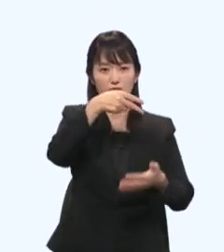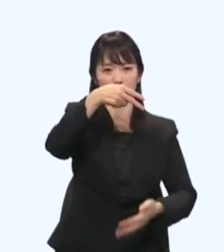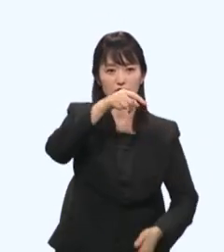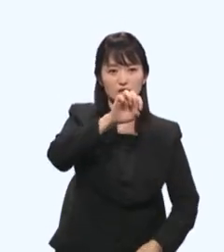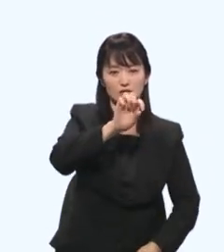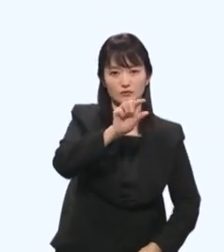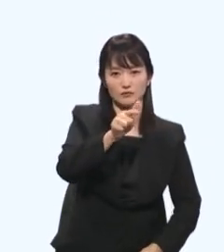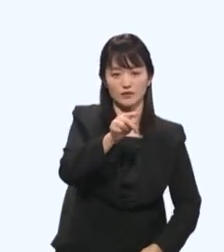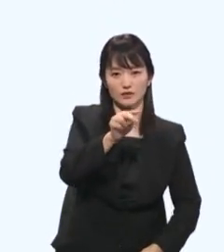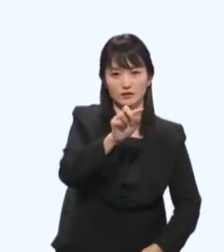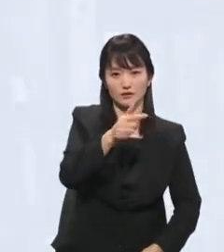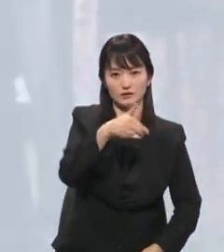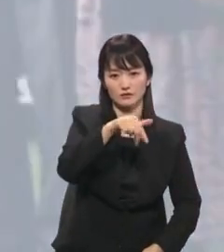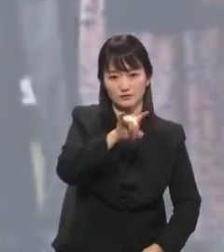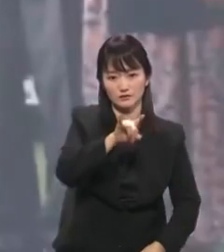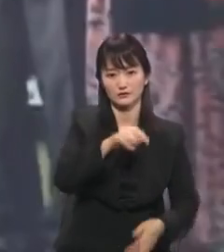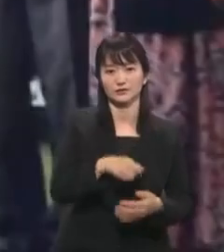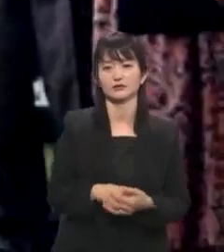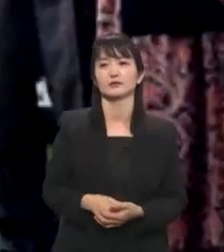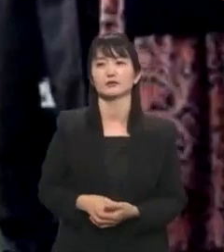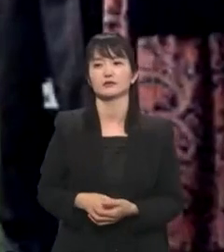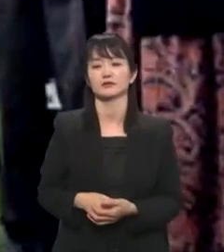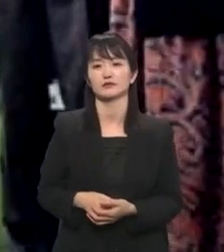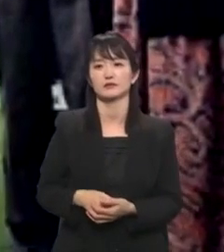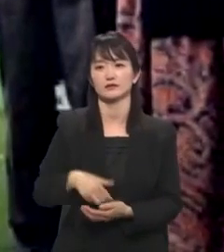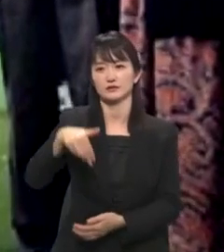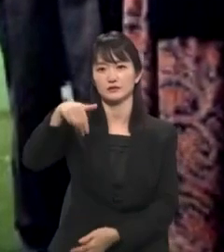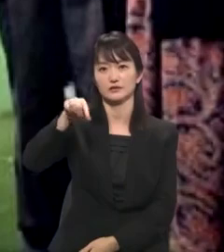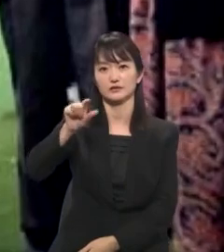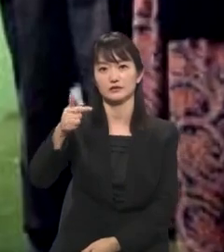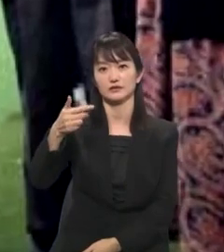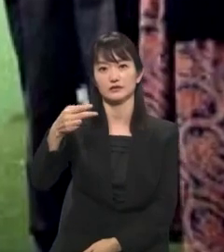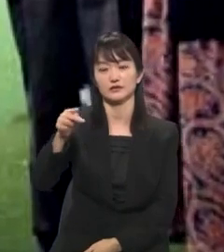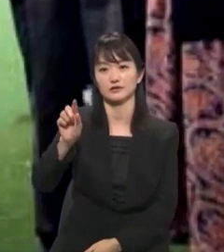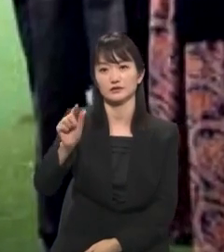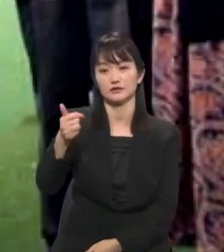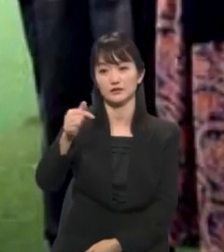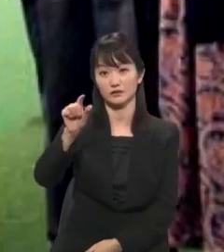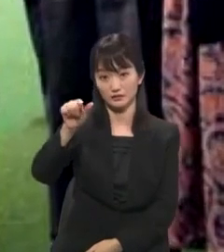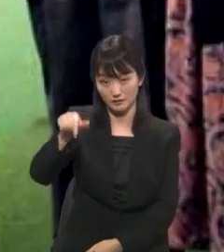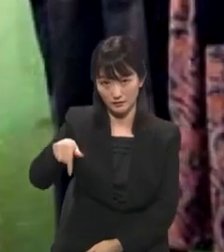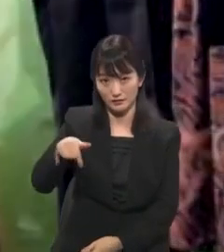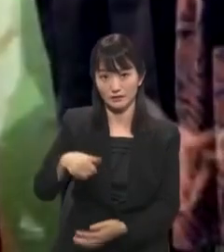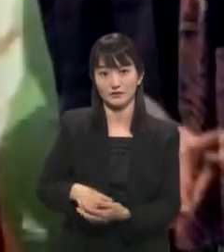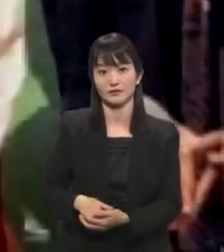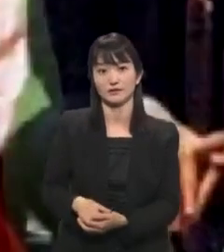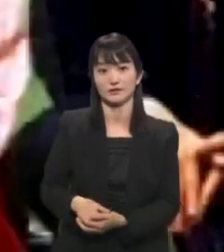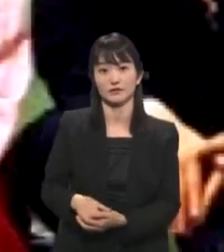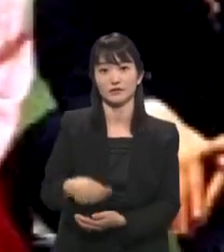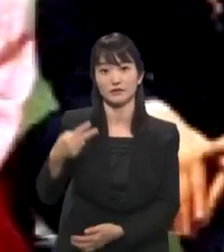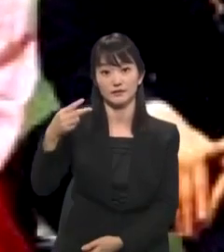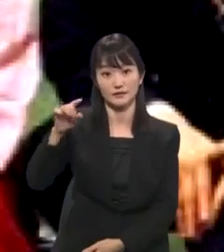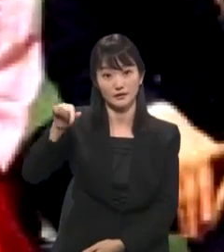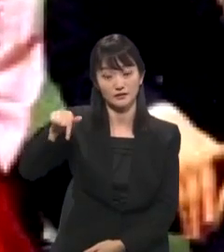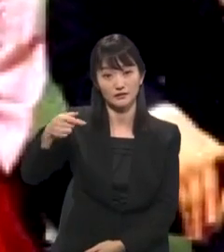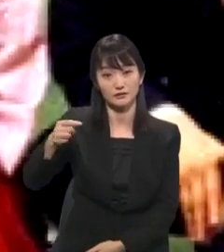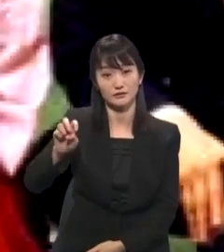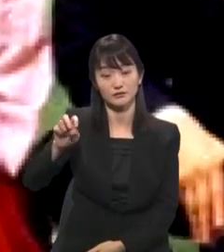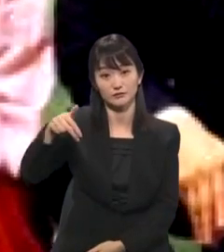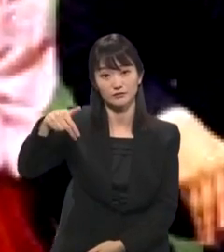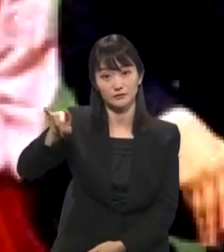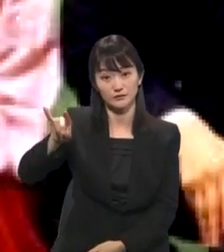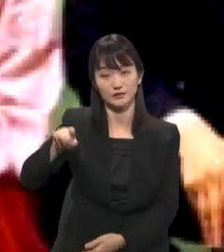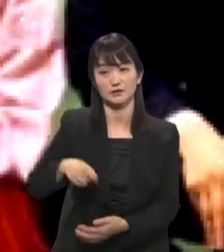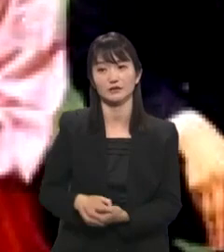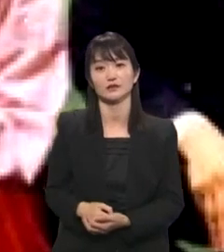대금곡하고 예. 소리길이라는 소금곡 나오는데 이 두 곡은 아리랑 다음으로 여러분들이 많이 알고 계시는 음악이에요. 예. 네. 또 100만